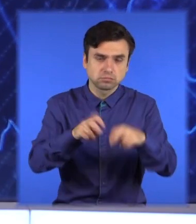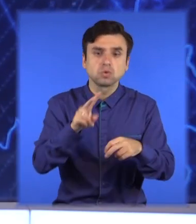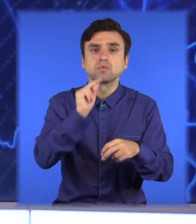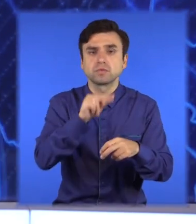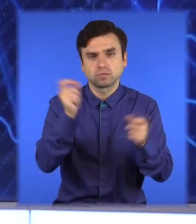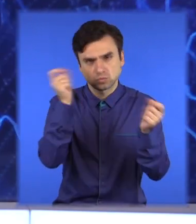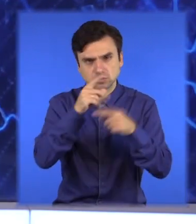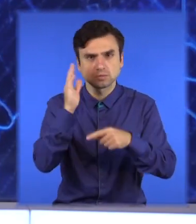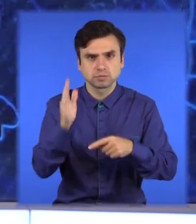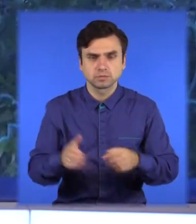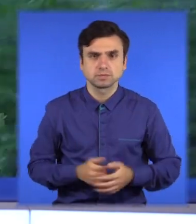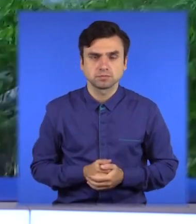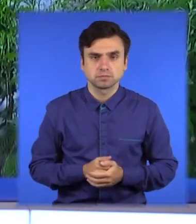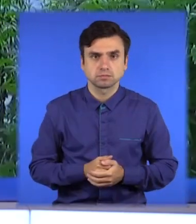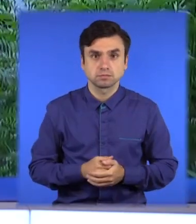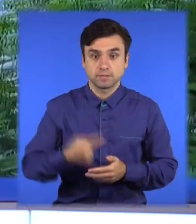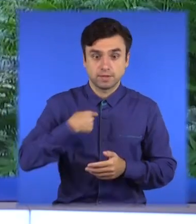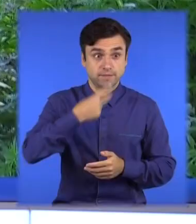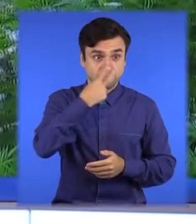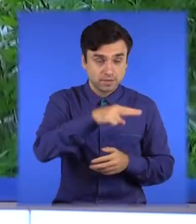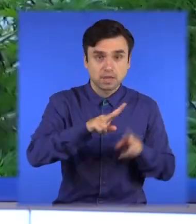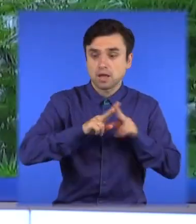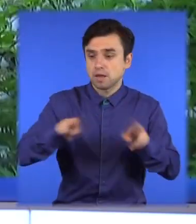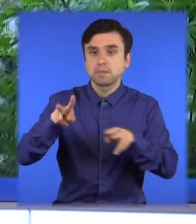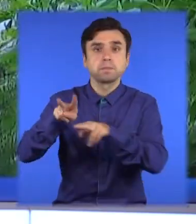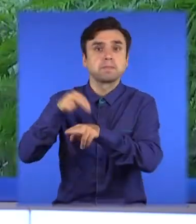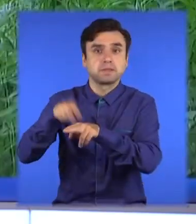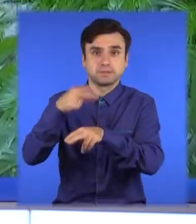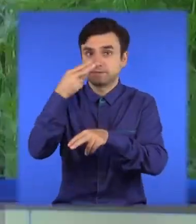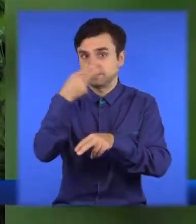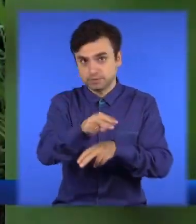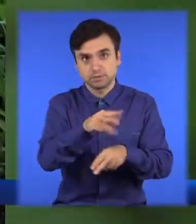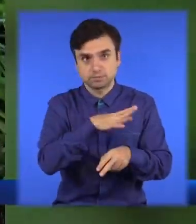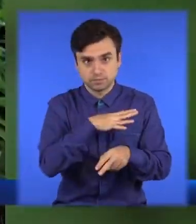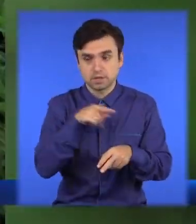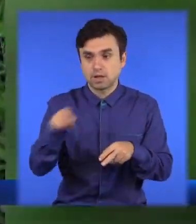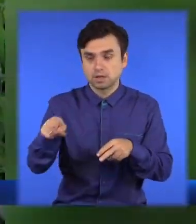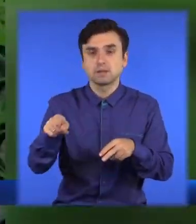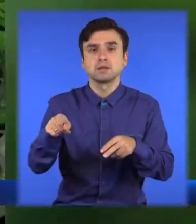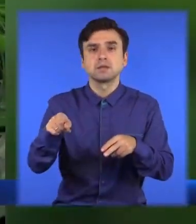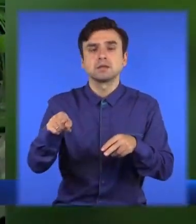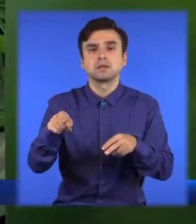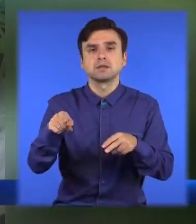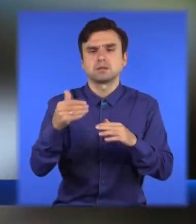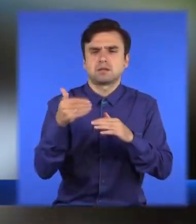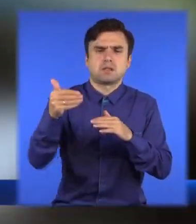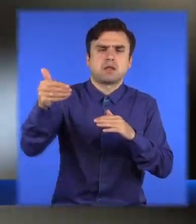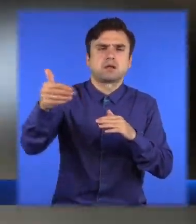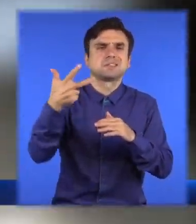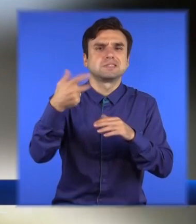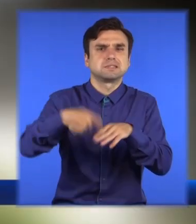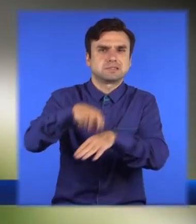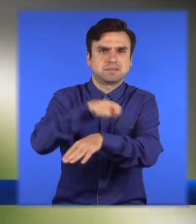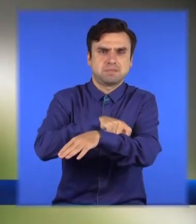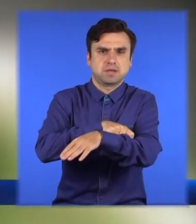Посіяв, удобрював та доглядав за врожаєм. Правоохоронці знайшли в Криворіжця майже 500 рослин конопель. 43-річний